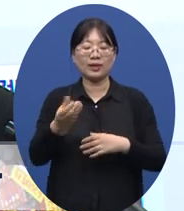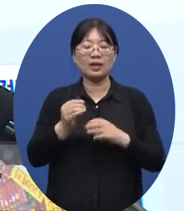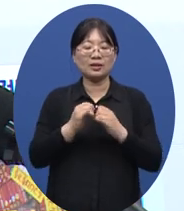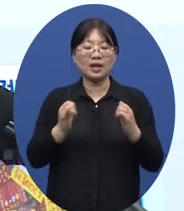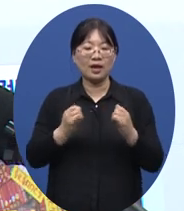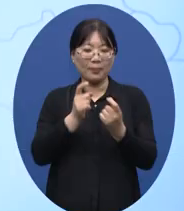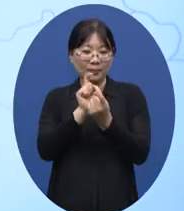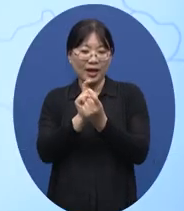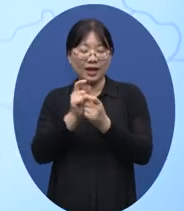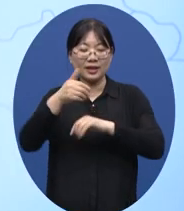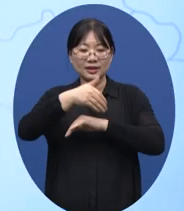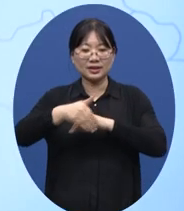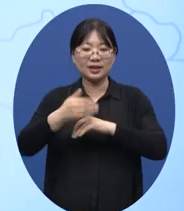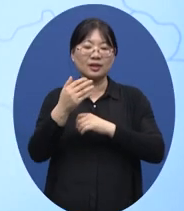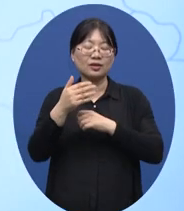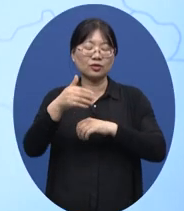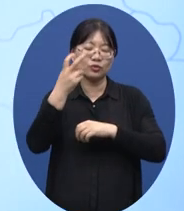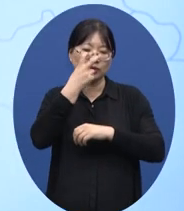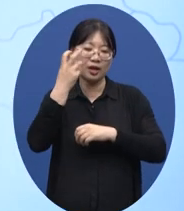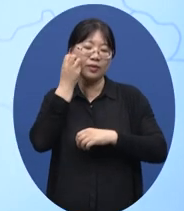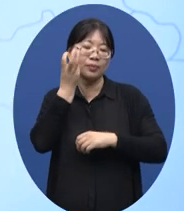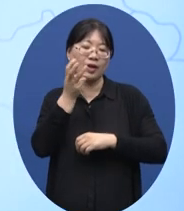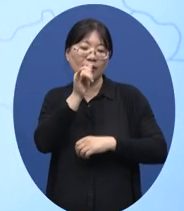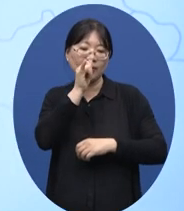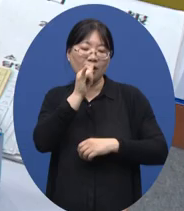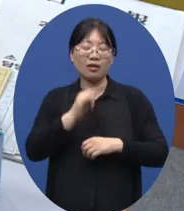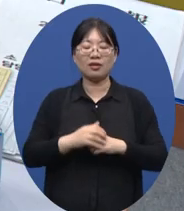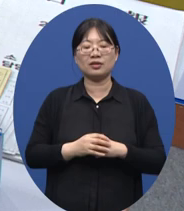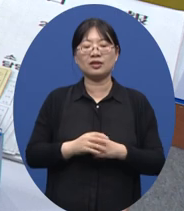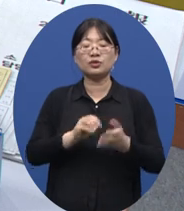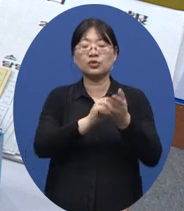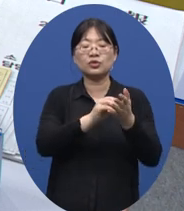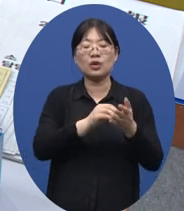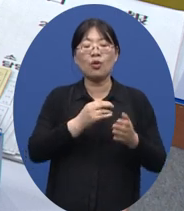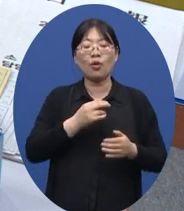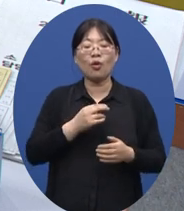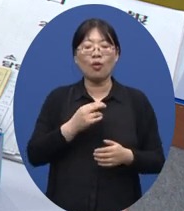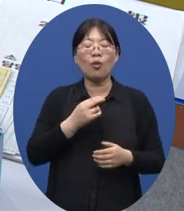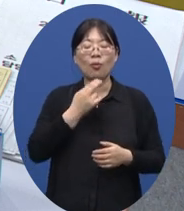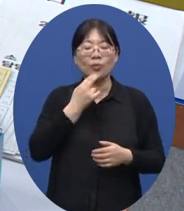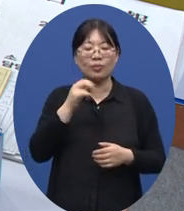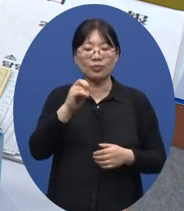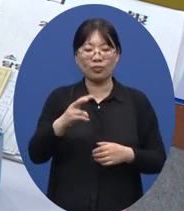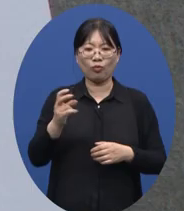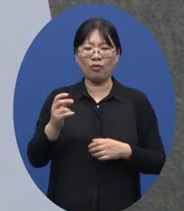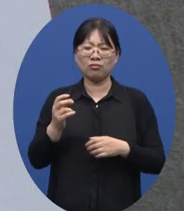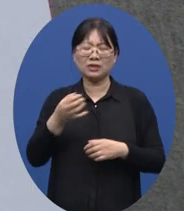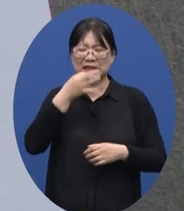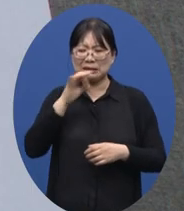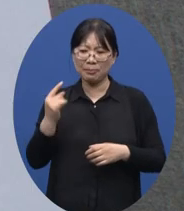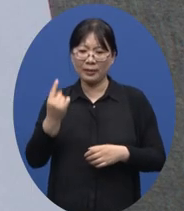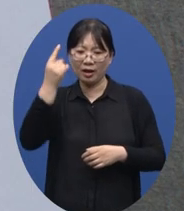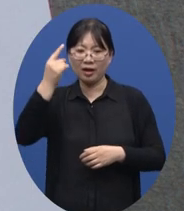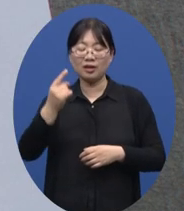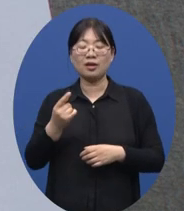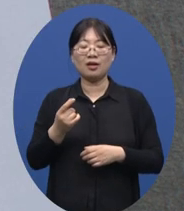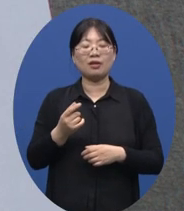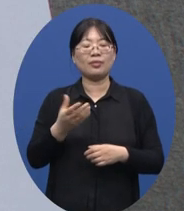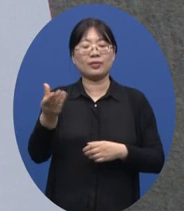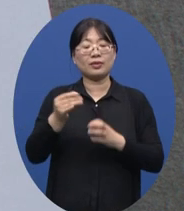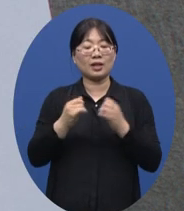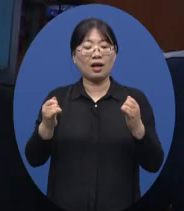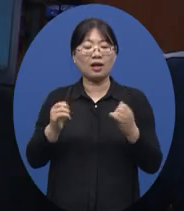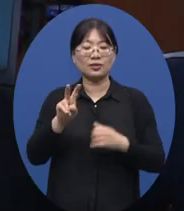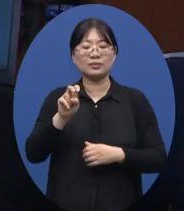기획 수사를 벌였습니다. 그 결과 무등록 대부업자와 불법 대부 광고, 고금리 대부업자 등 23명을